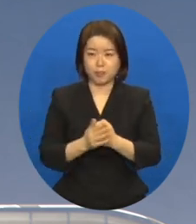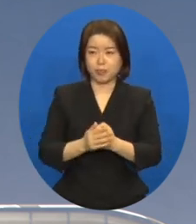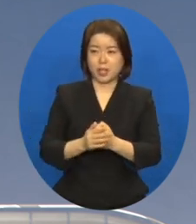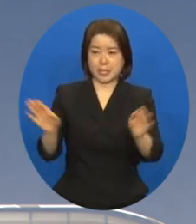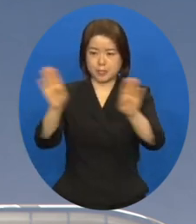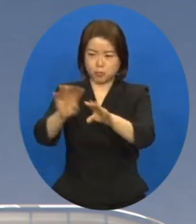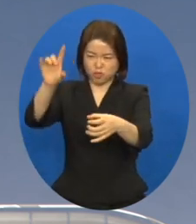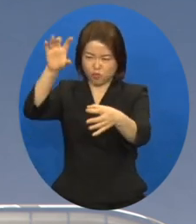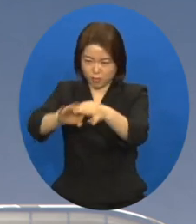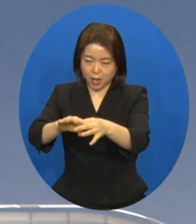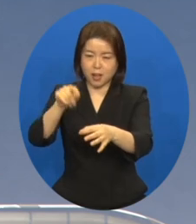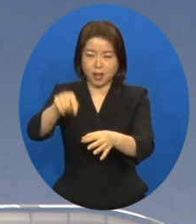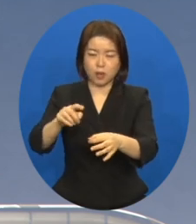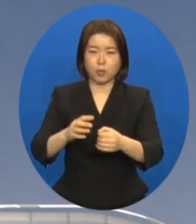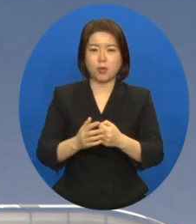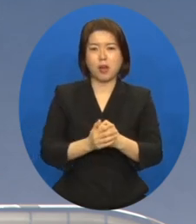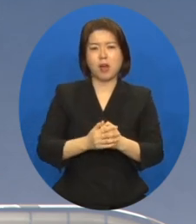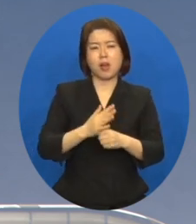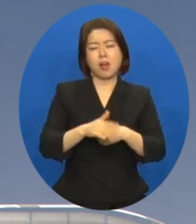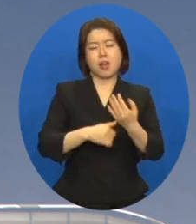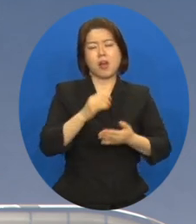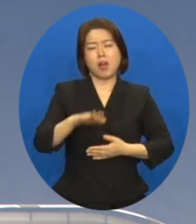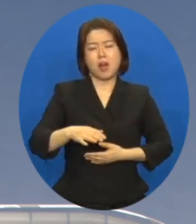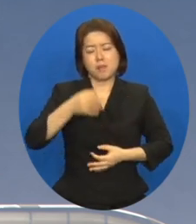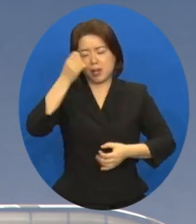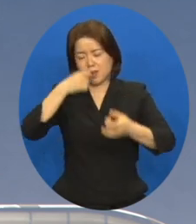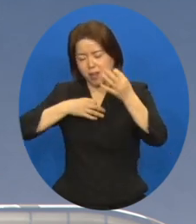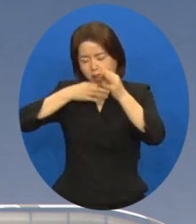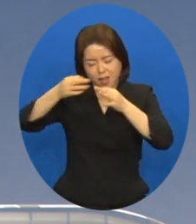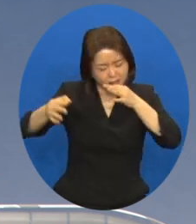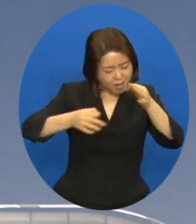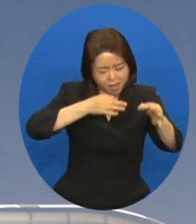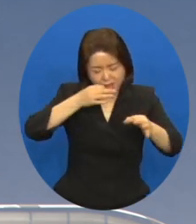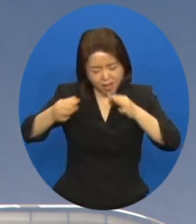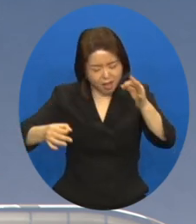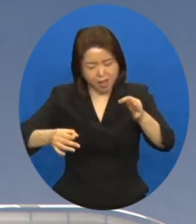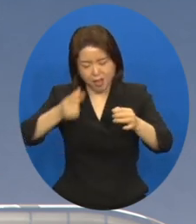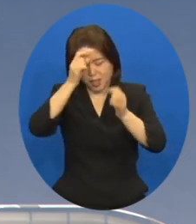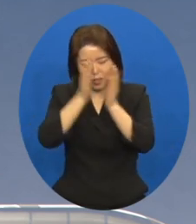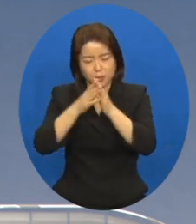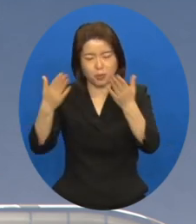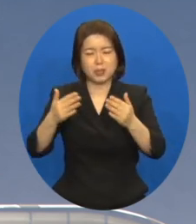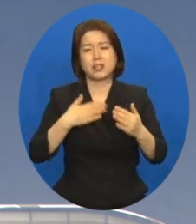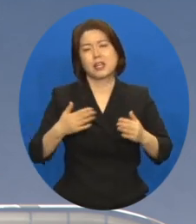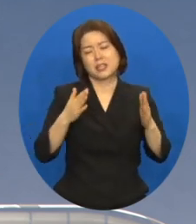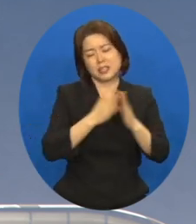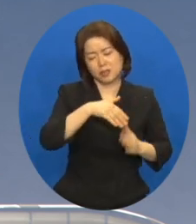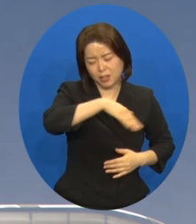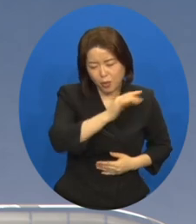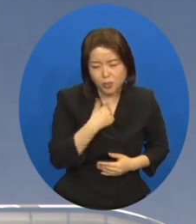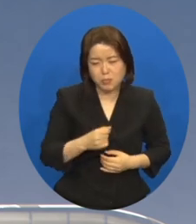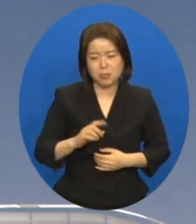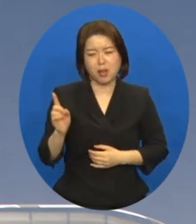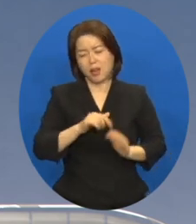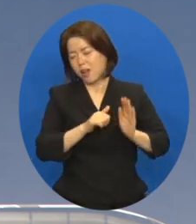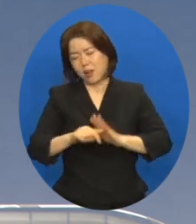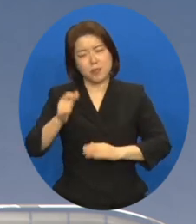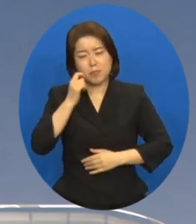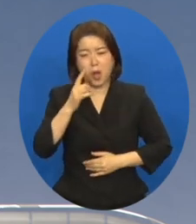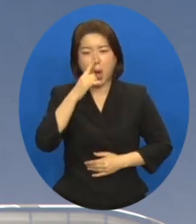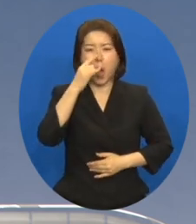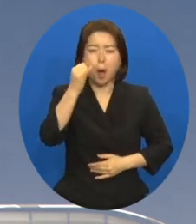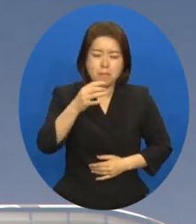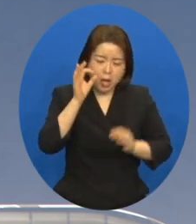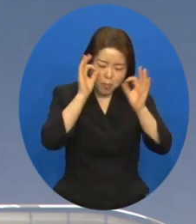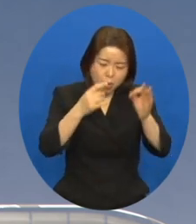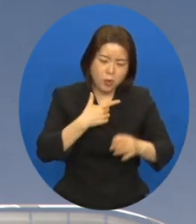앞에 통곡을 하며 울면서 기도를 했어요. 하나님, 집에 가고 싶어요. 하나님, 더 이상 못 견디겠어요. 엄마도 보고 싶고